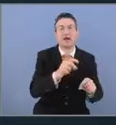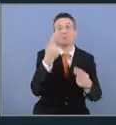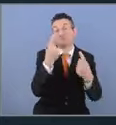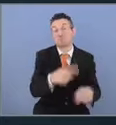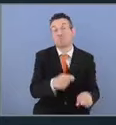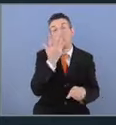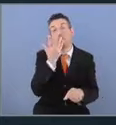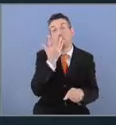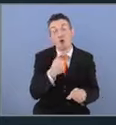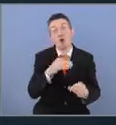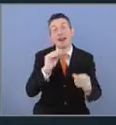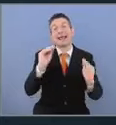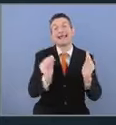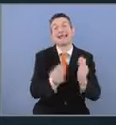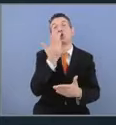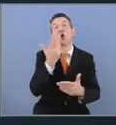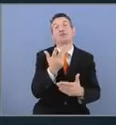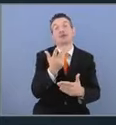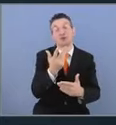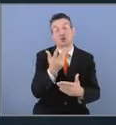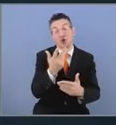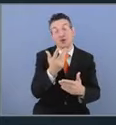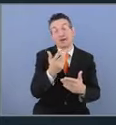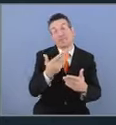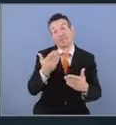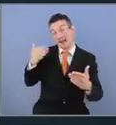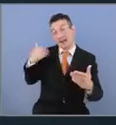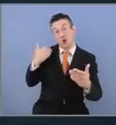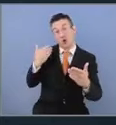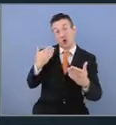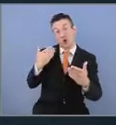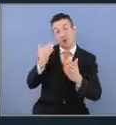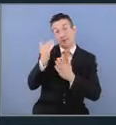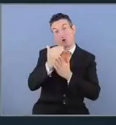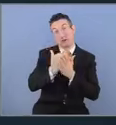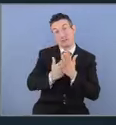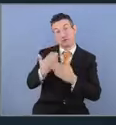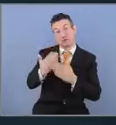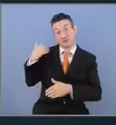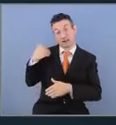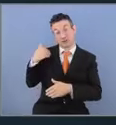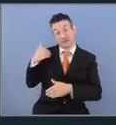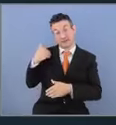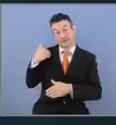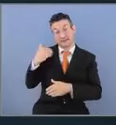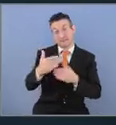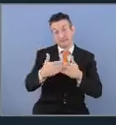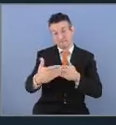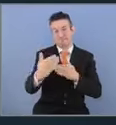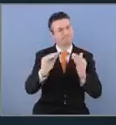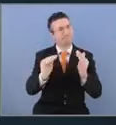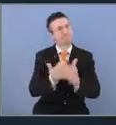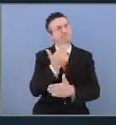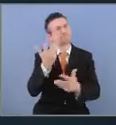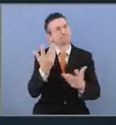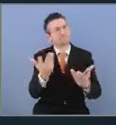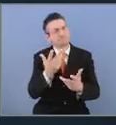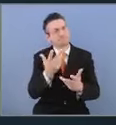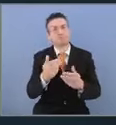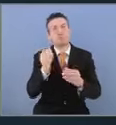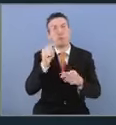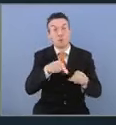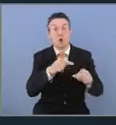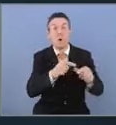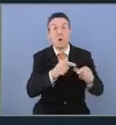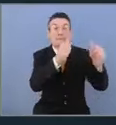innovazione rispetto al ciclo di programmazione precedente, e cioè quello di rendere replicabili nel tempo questi bandi, cioè